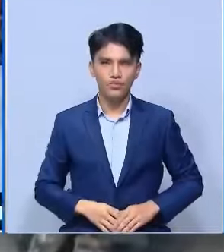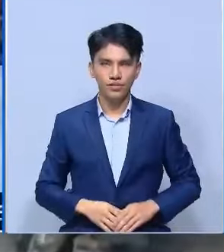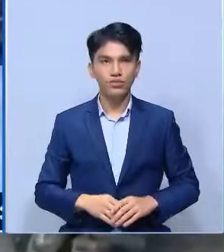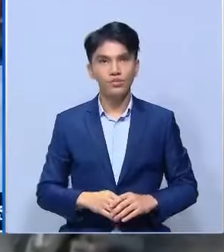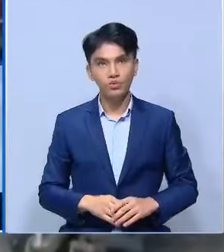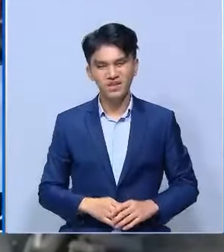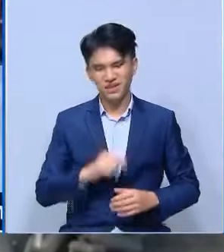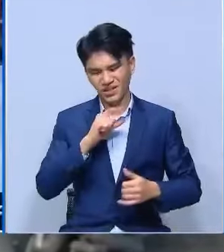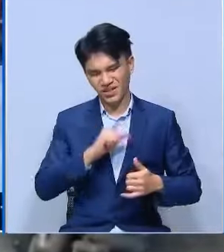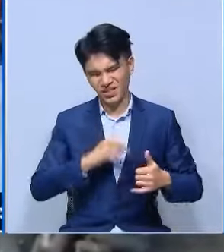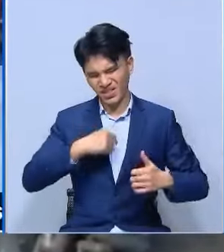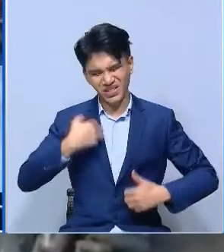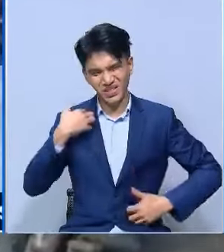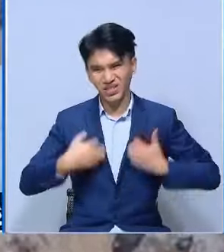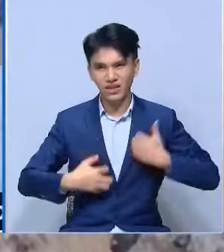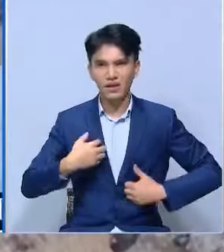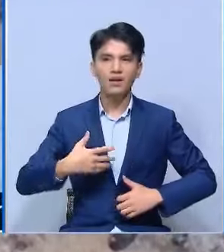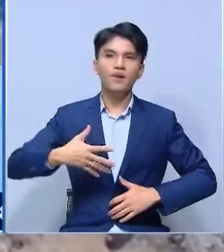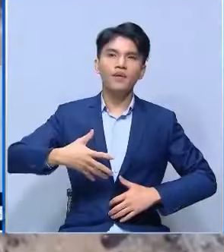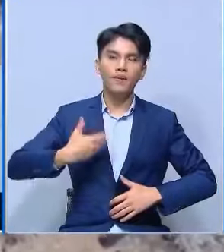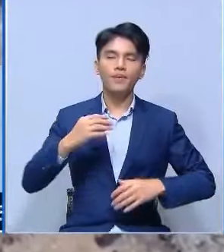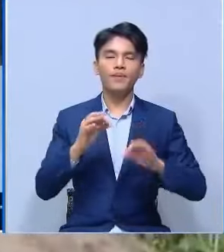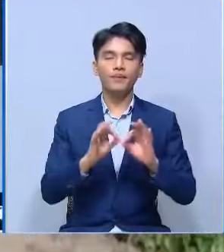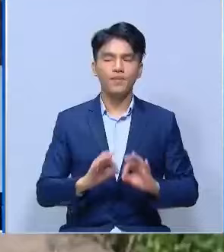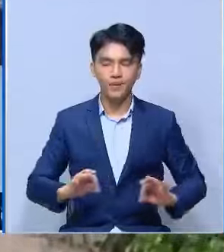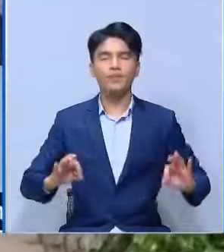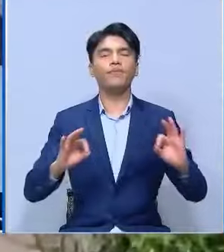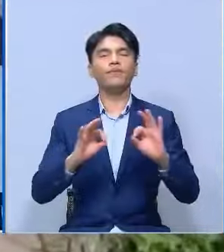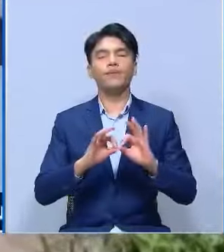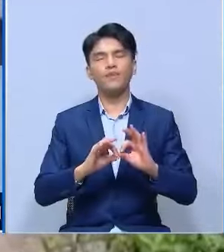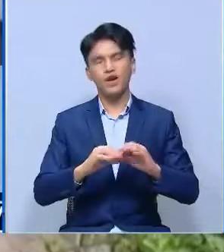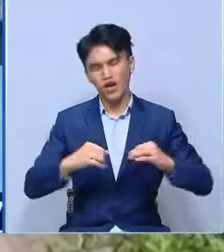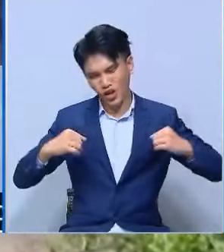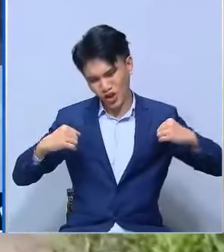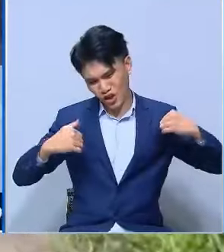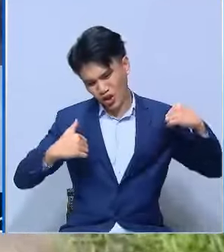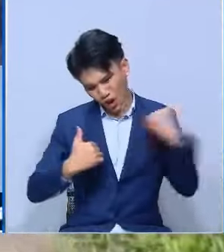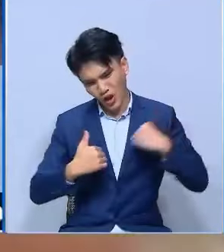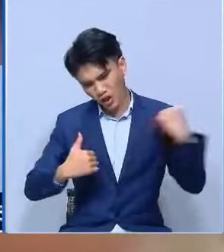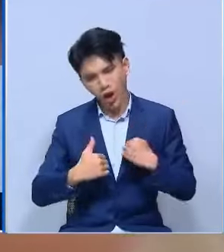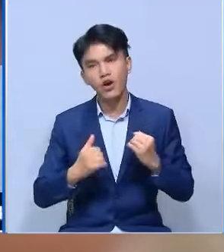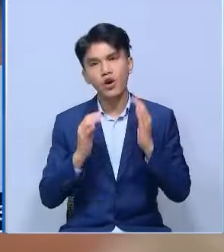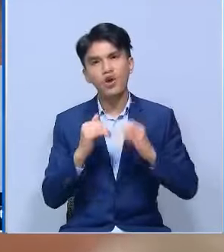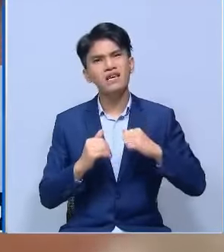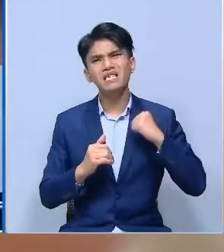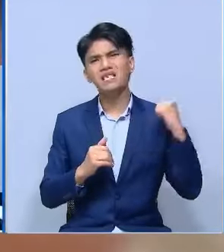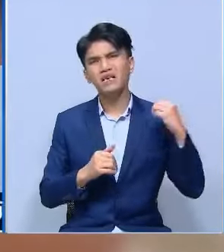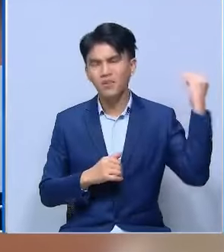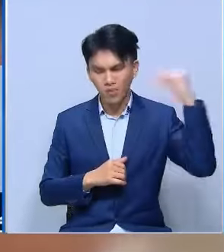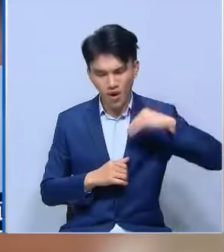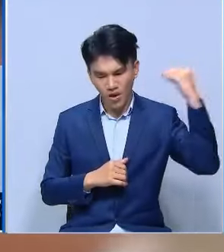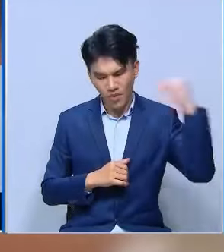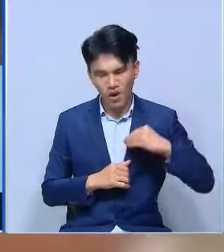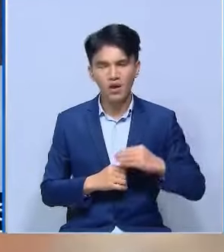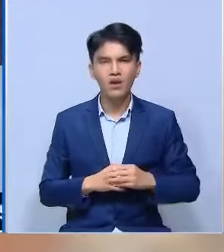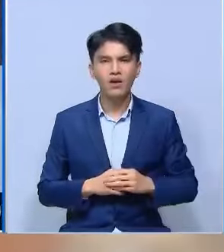พเนี่ยมีนิสัยฉุนเฉียวใจร้อนแล้วก็ที่สำคัญมีพฤติกรรมชอบต่อยนะคะกับวัยรุ่นในพื้นที่บ่อยครั้งคือไปหาเรื่องเขา